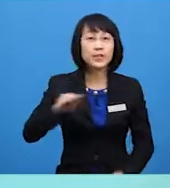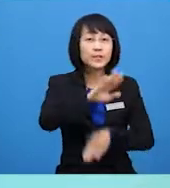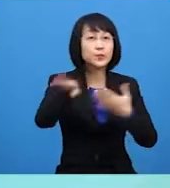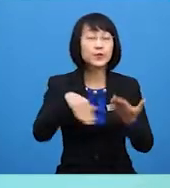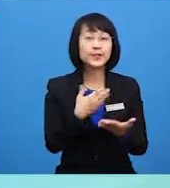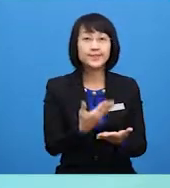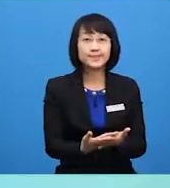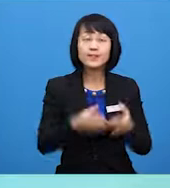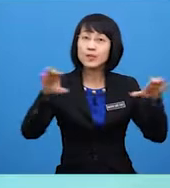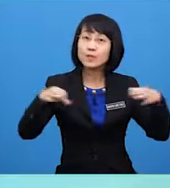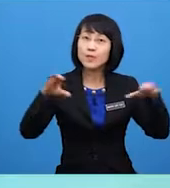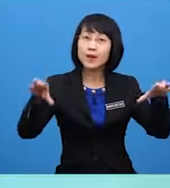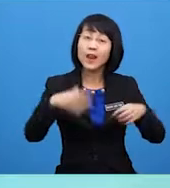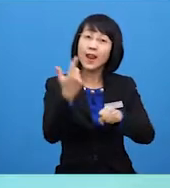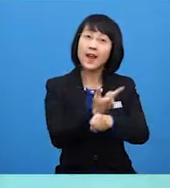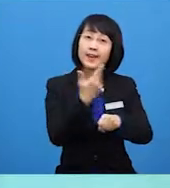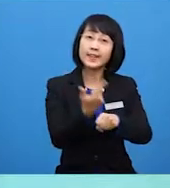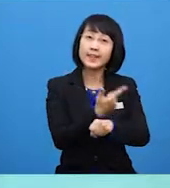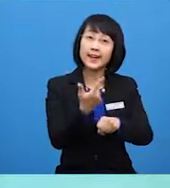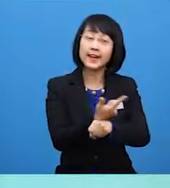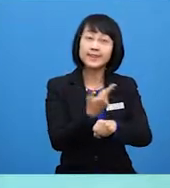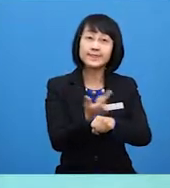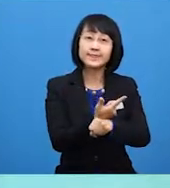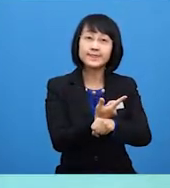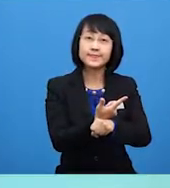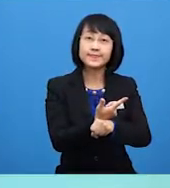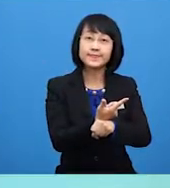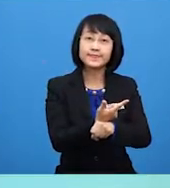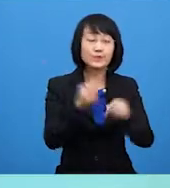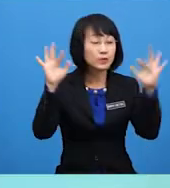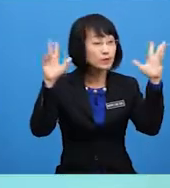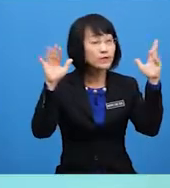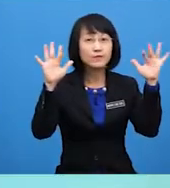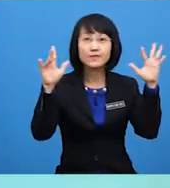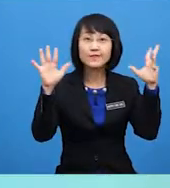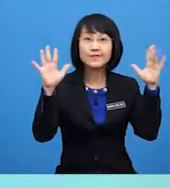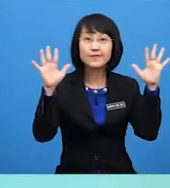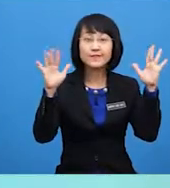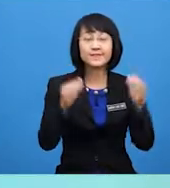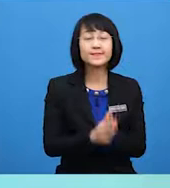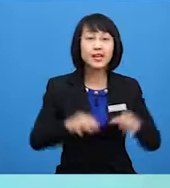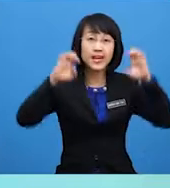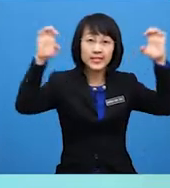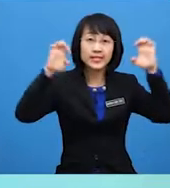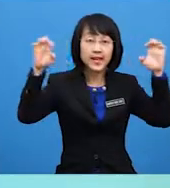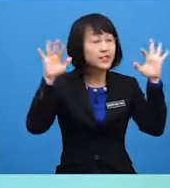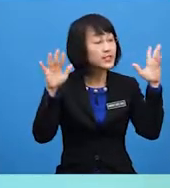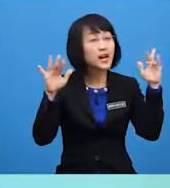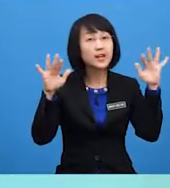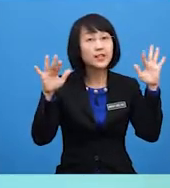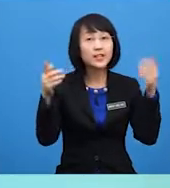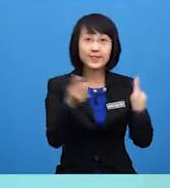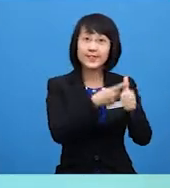semua membuat latihan kemahiran motor halus sebagai senaman jari